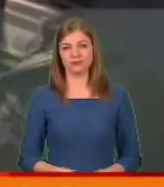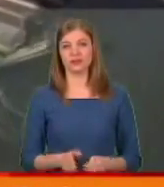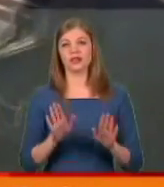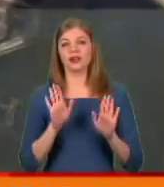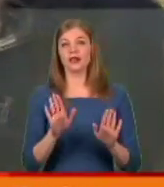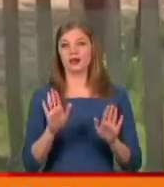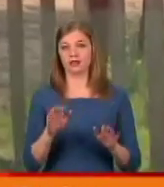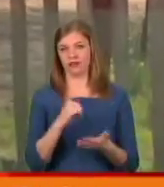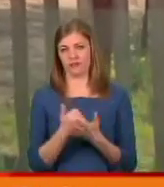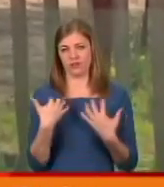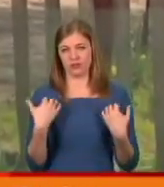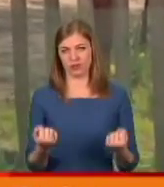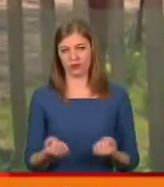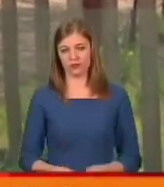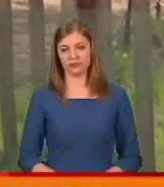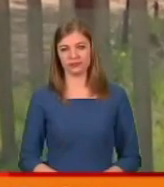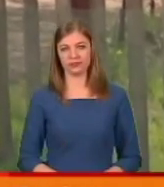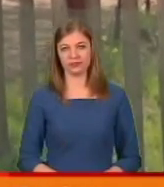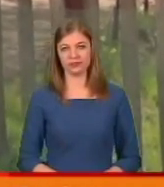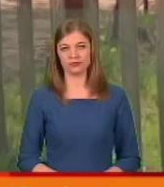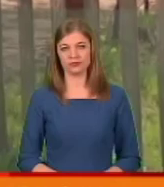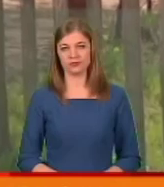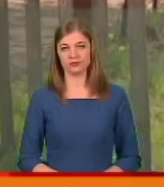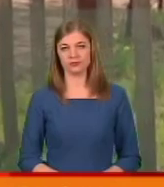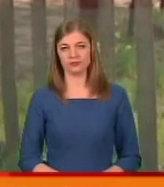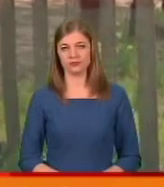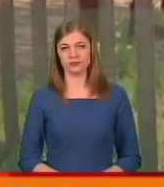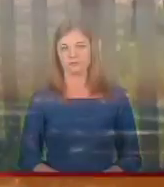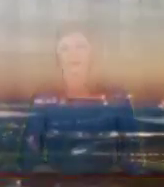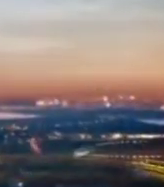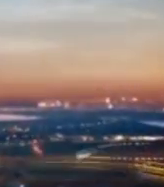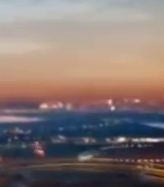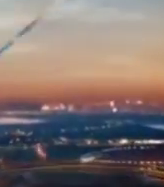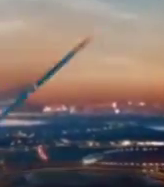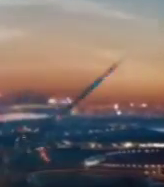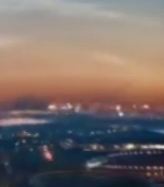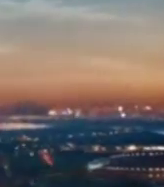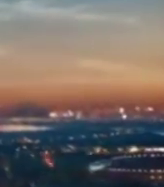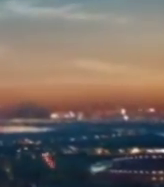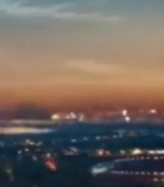ви були живі, здорові. Марія Малевська, Олександр Бринза, Валентин Резніченко, програма «Вікна», СТБ.